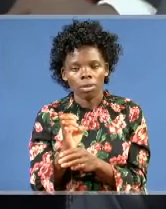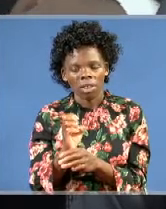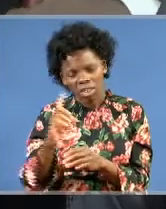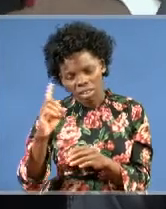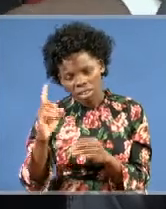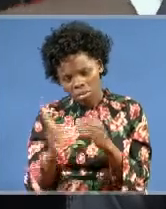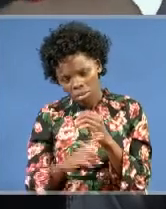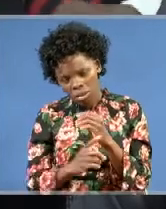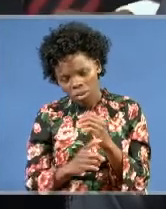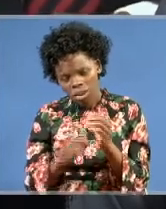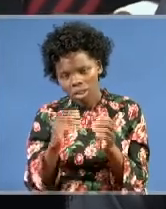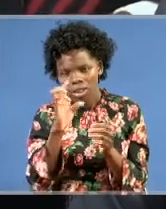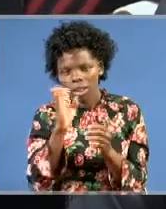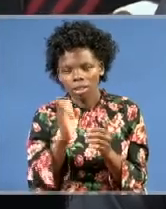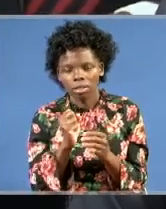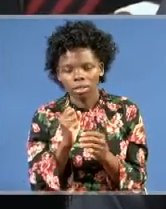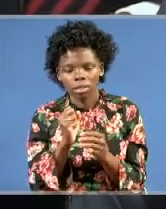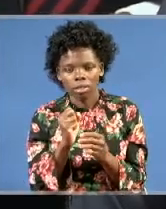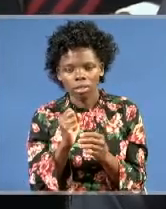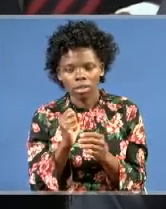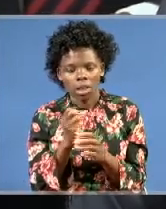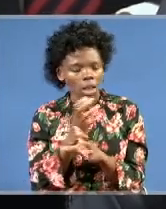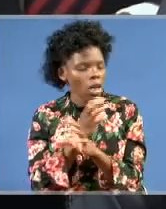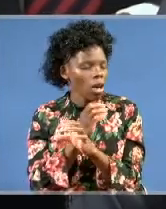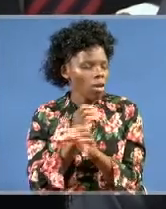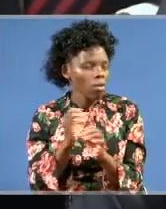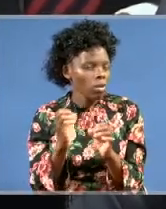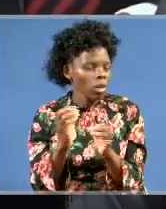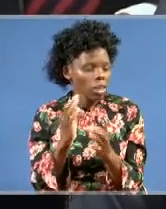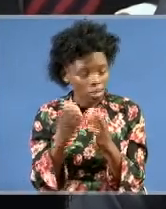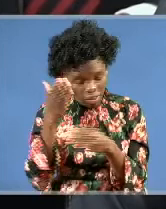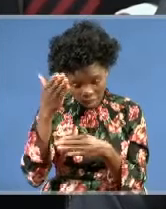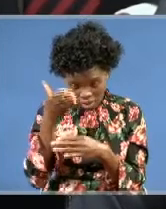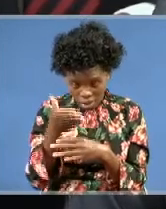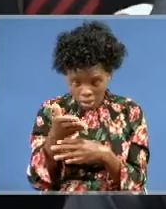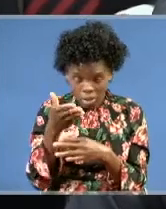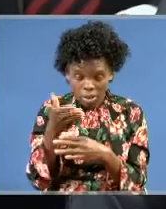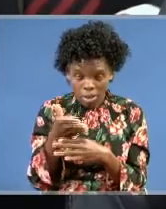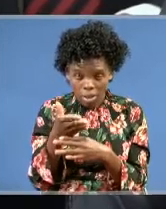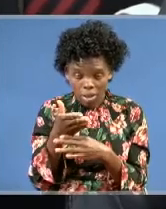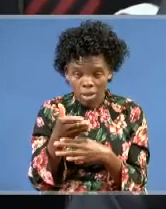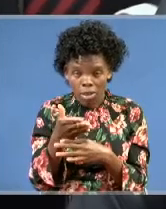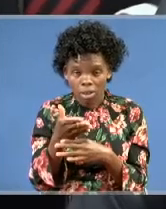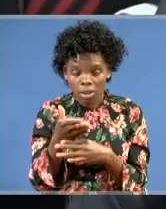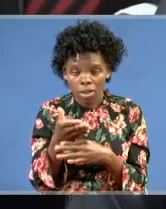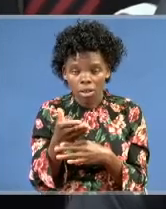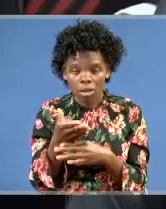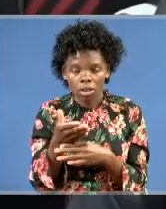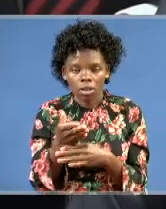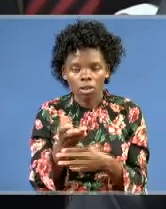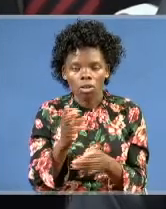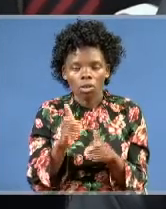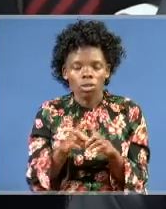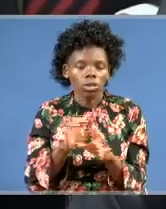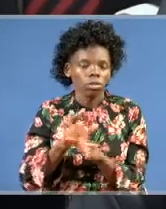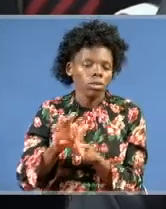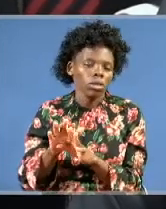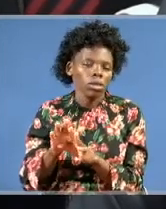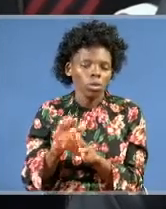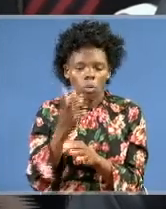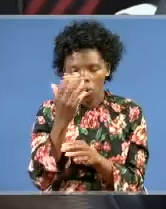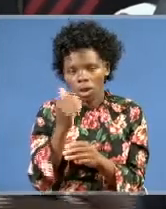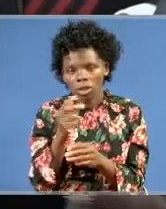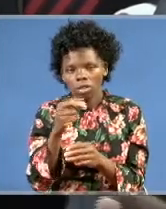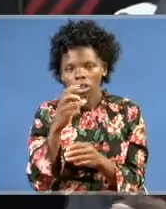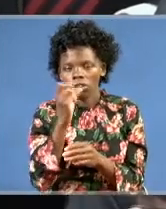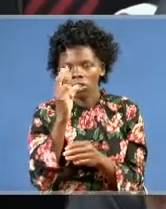anapigana na makatels. Hakuna. Kama makatels zipo, extortion pia iwachwe. Kwa sababu kuna